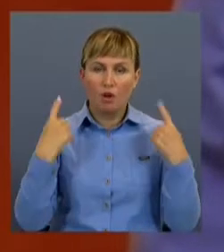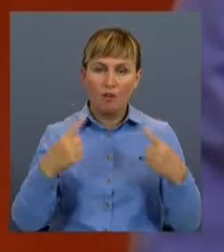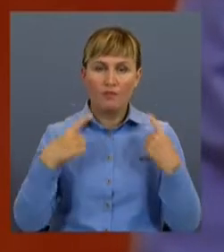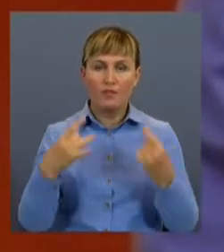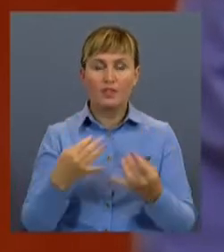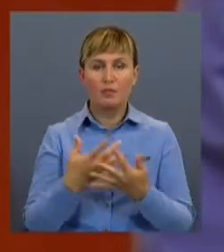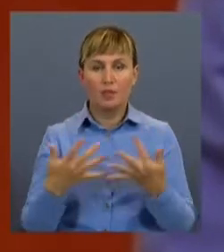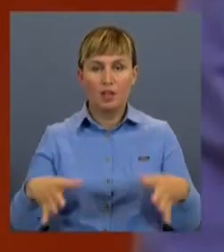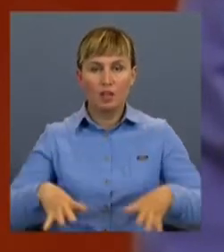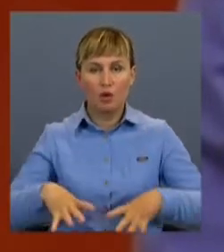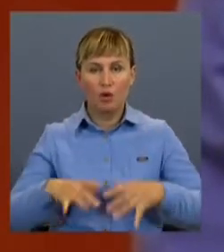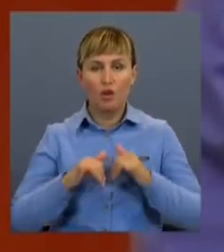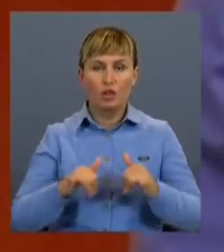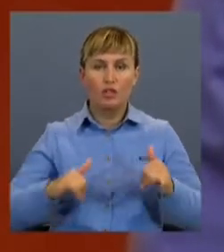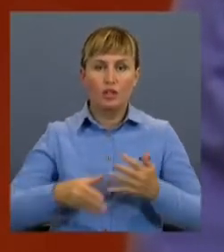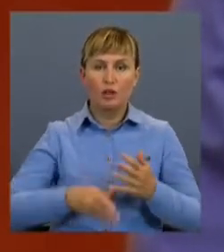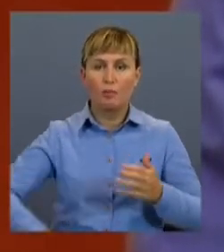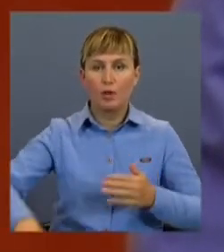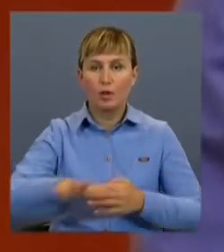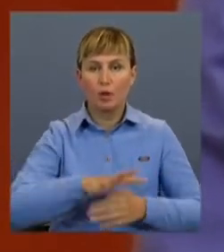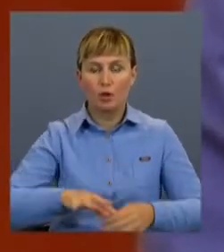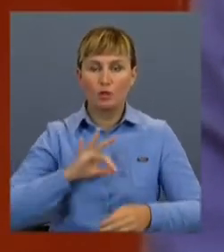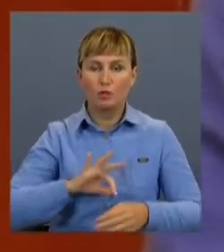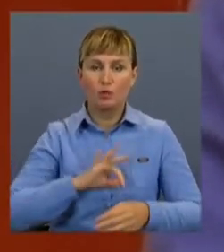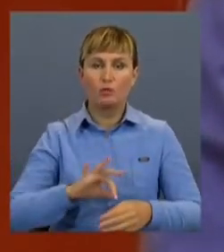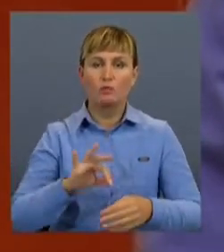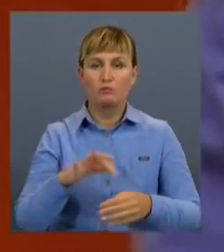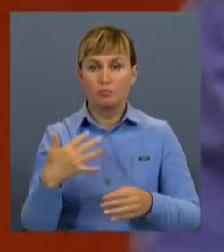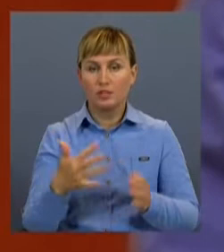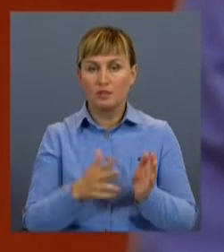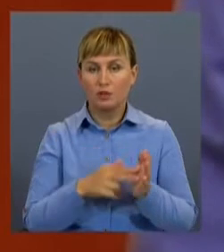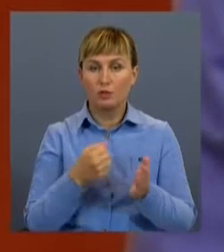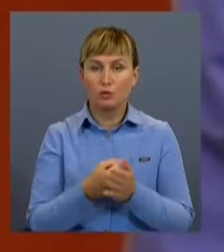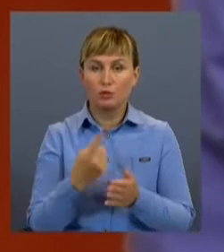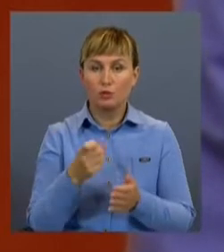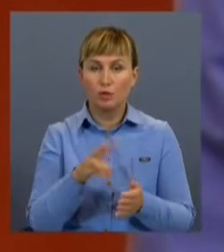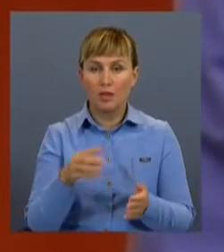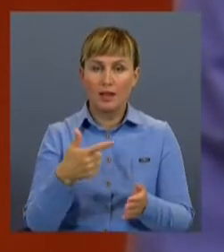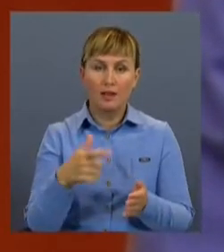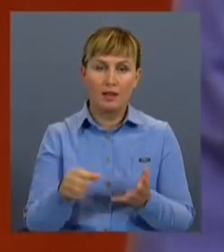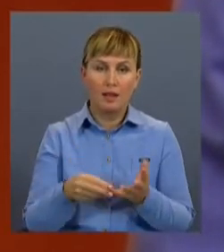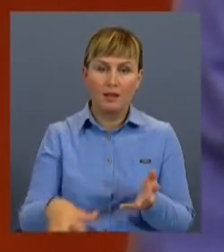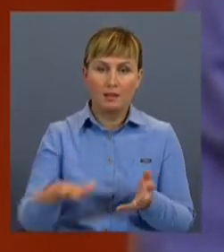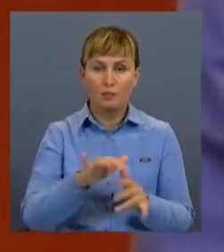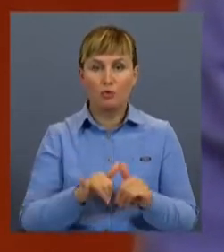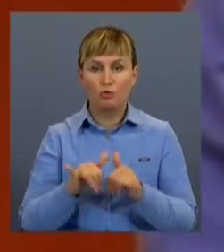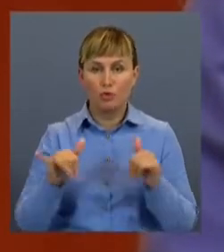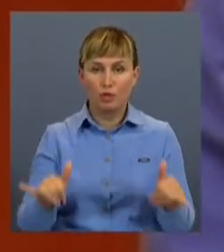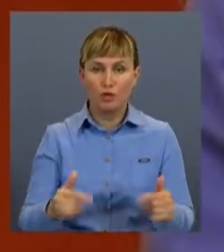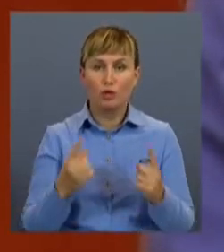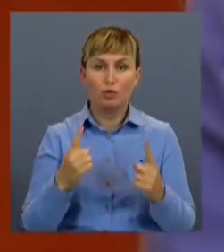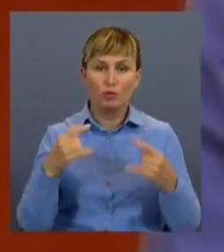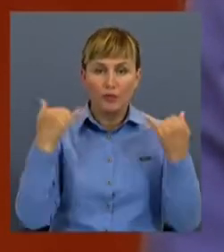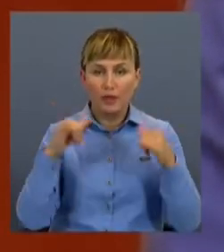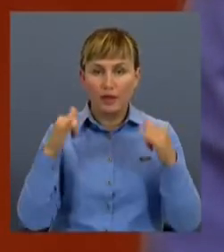коневодством расширение площади используемых пастбищ с 58 до 100 миллионов гектаров увеличение поголовья крупного рогатого